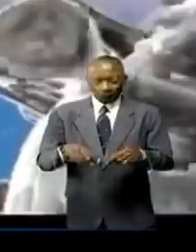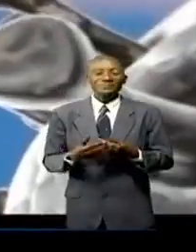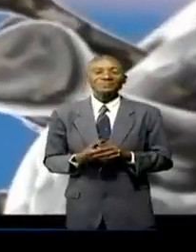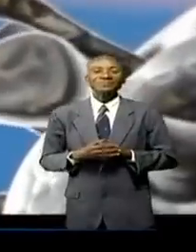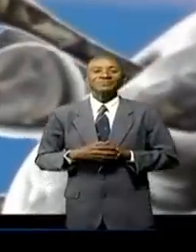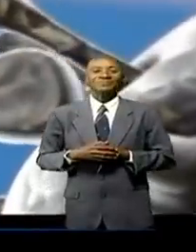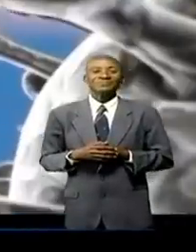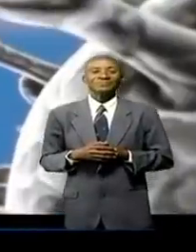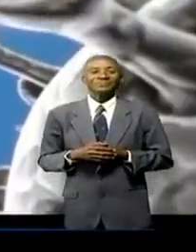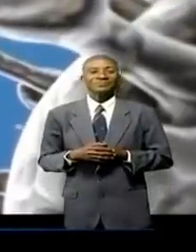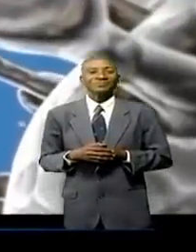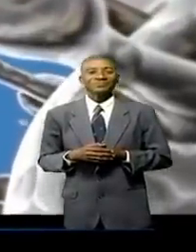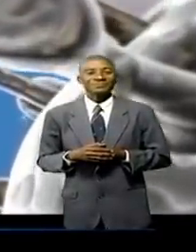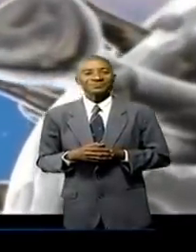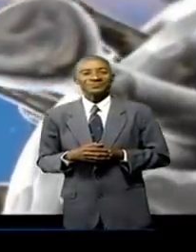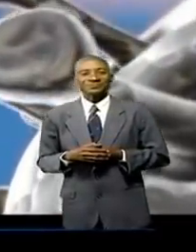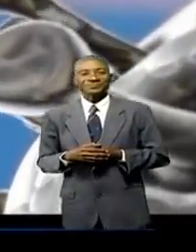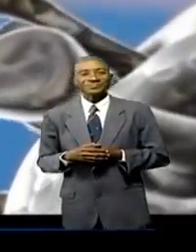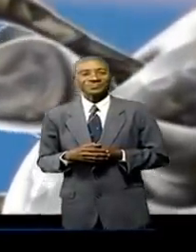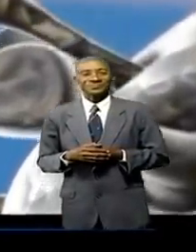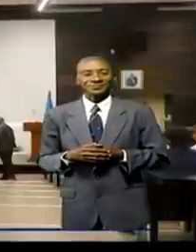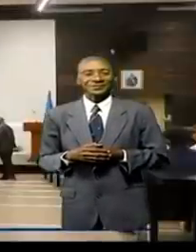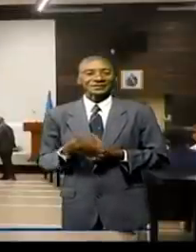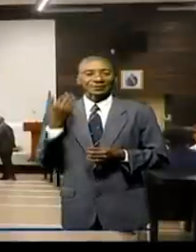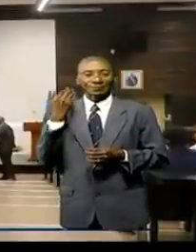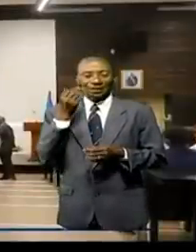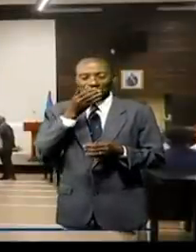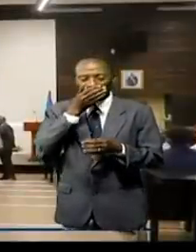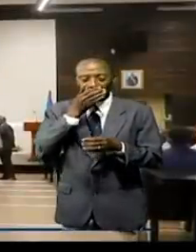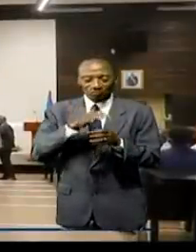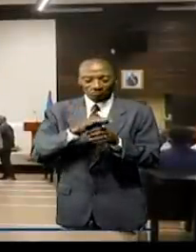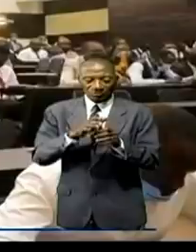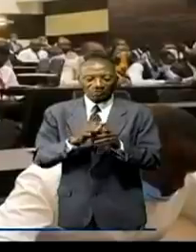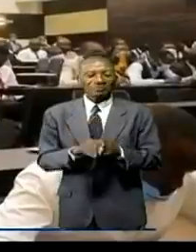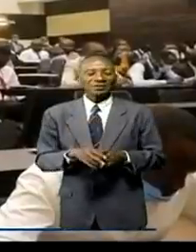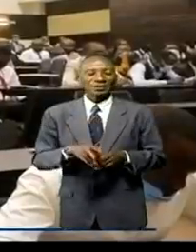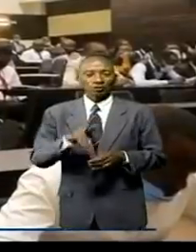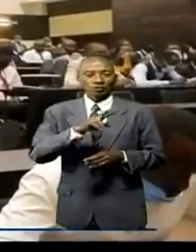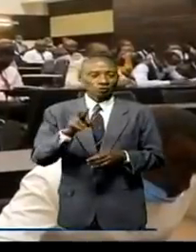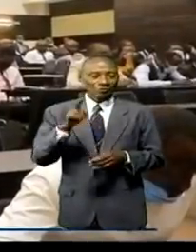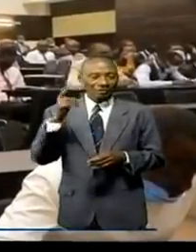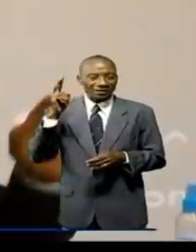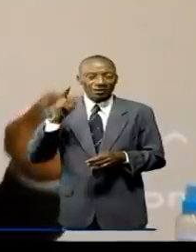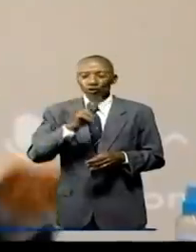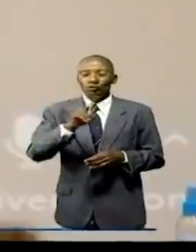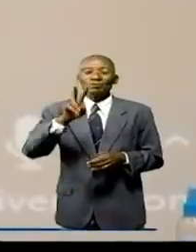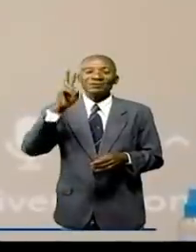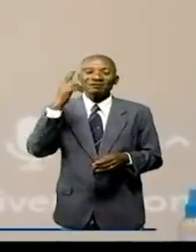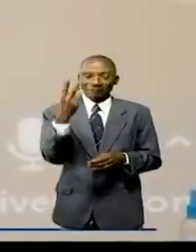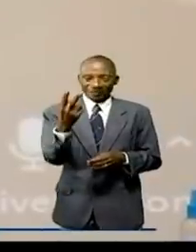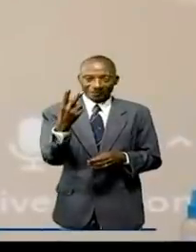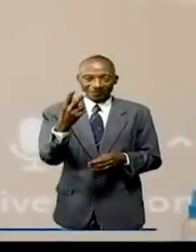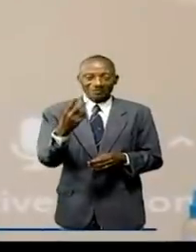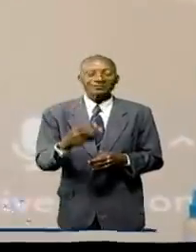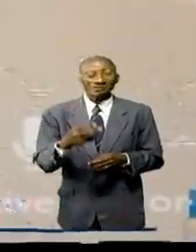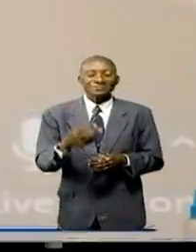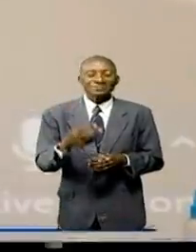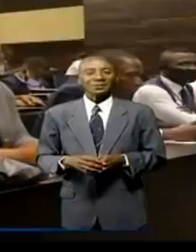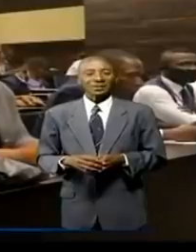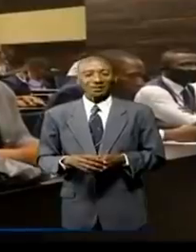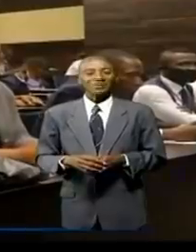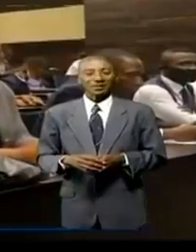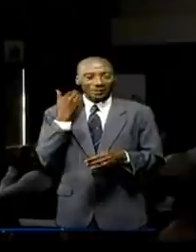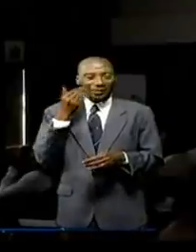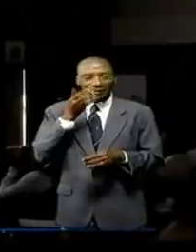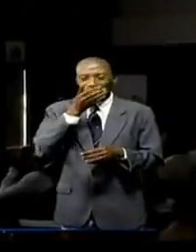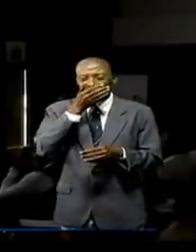du coronavirus a été déclarée en RDC depuis le 10 mars 2020. Cette maladie planétaire a dévasté tout sur son âge,